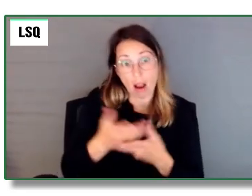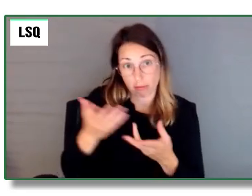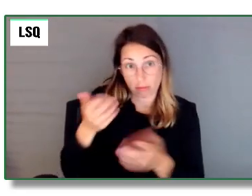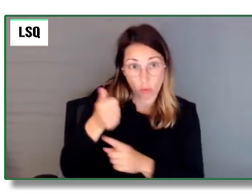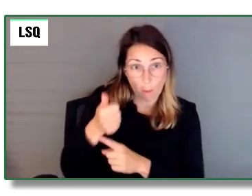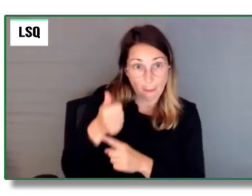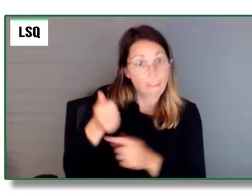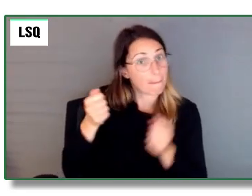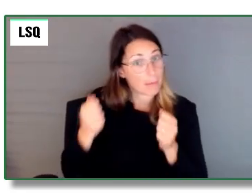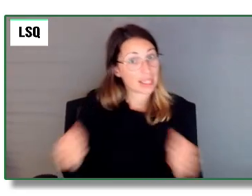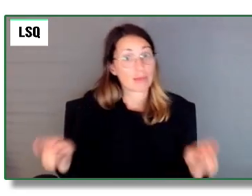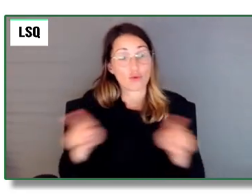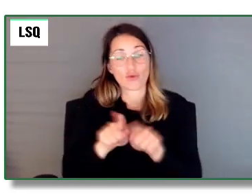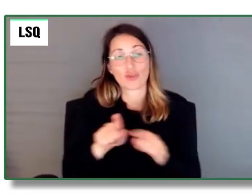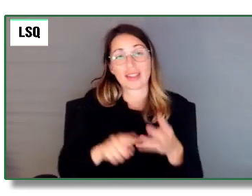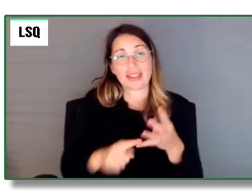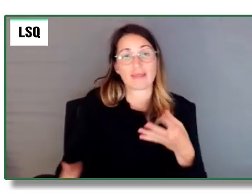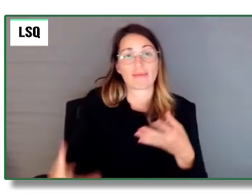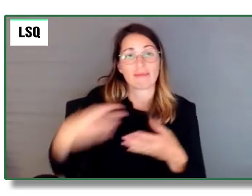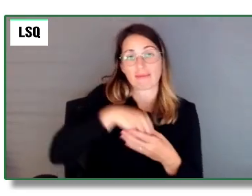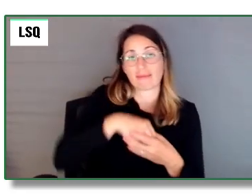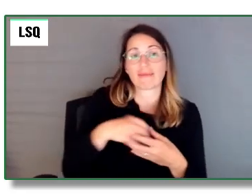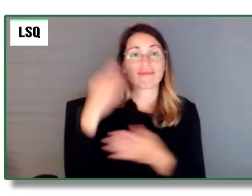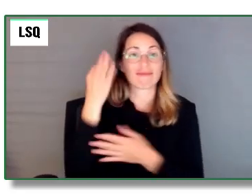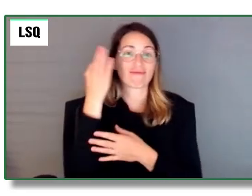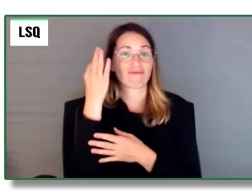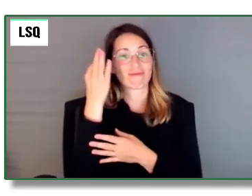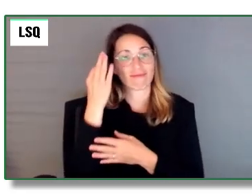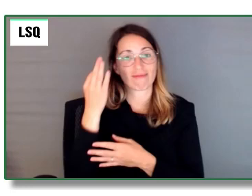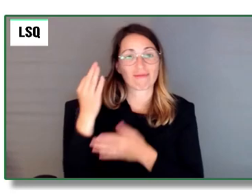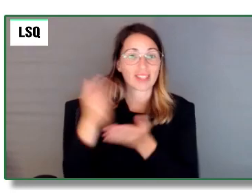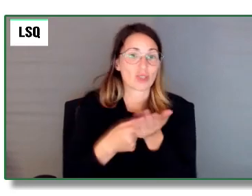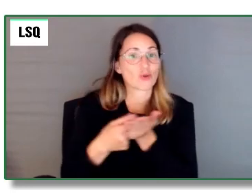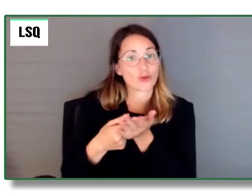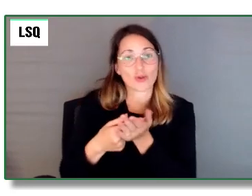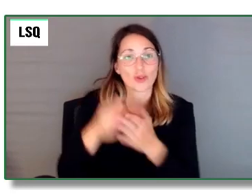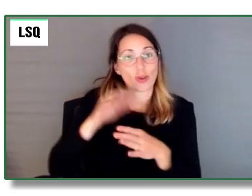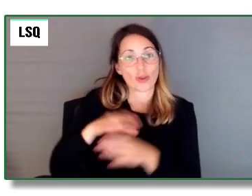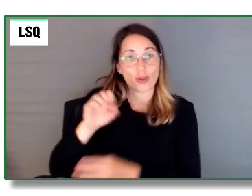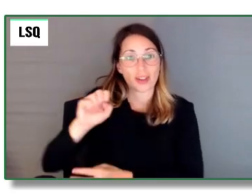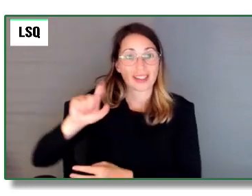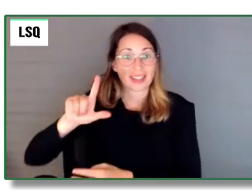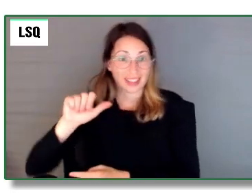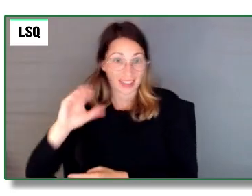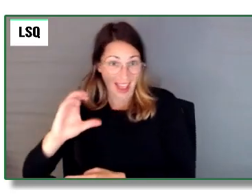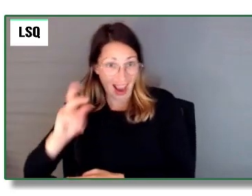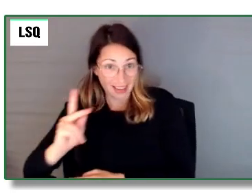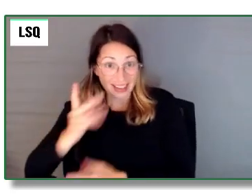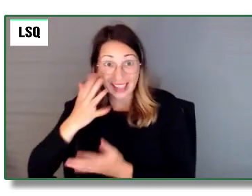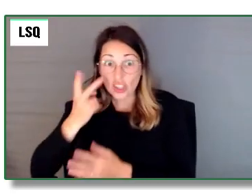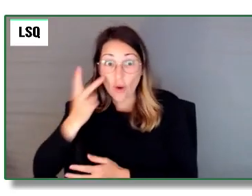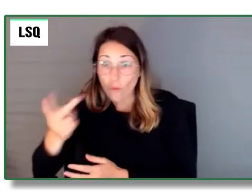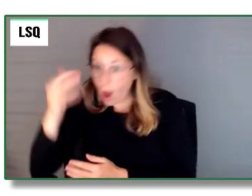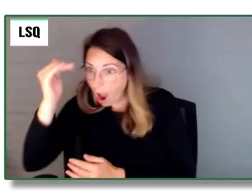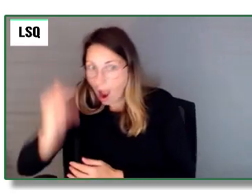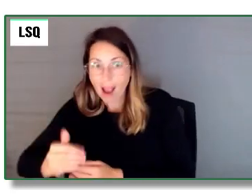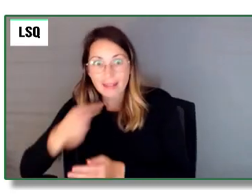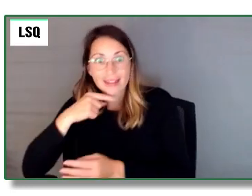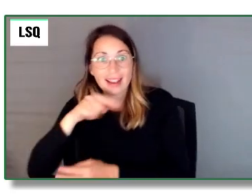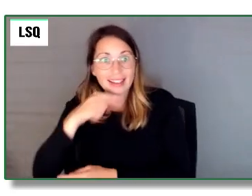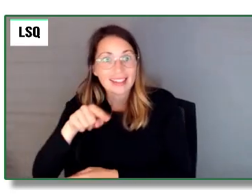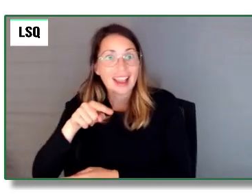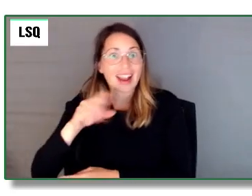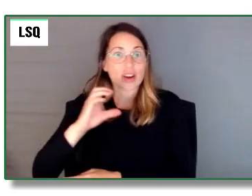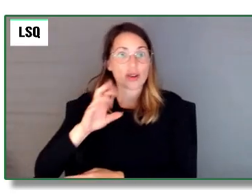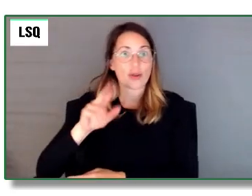de discussion sur Slack. Je vois qu'il y a déjà des affichages intéressants. Craig de BC Parks a parlé d'une autre conférence qui sera